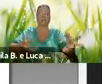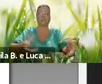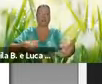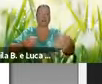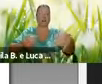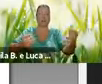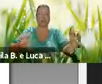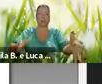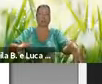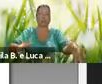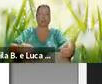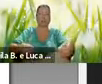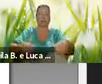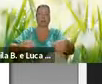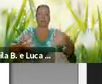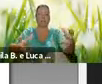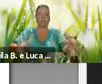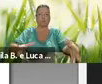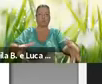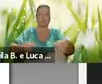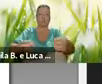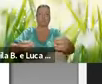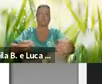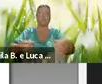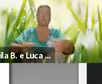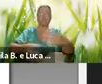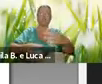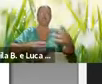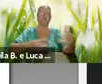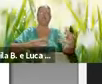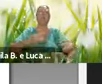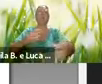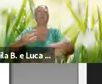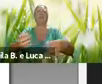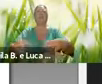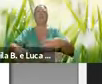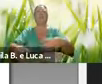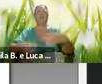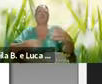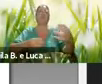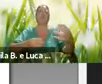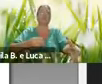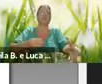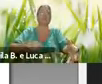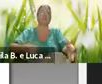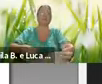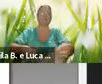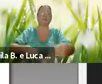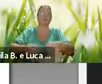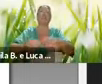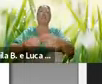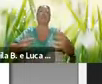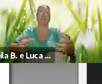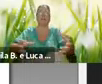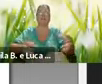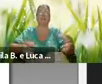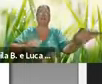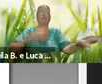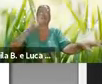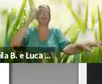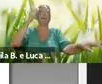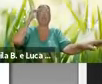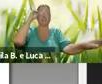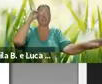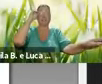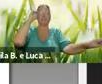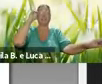con l'elettricità, con la meccanica, con queste cose di bobina, induzione, queste cose, elettricità.